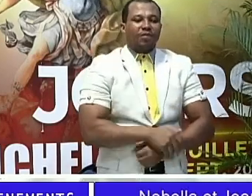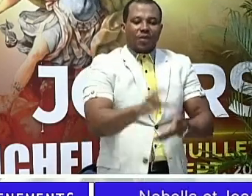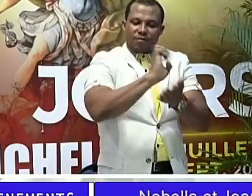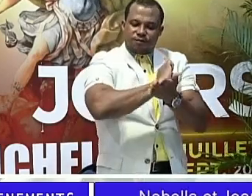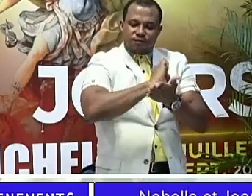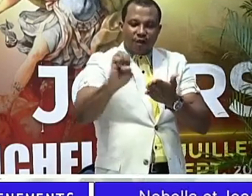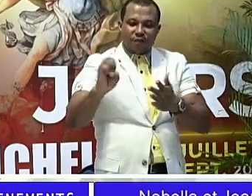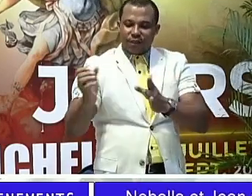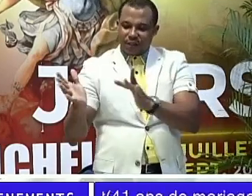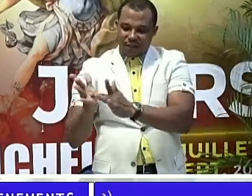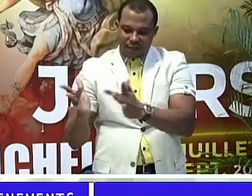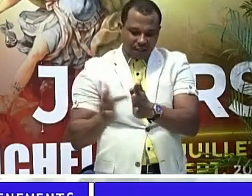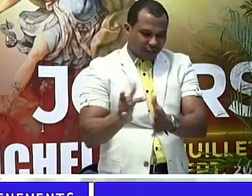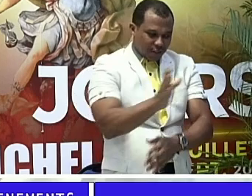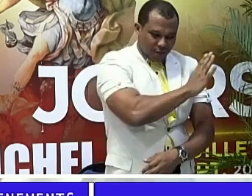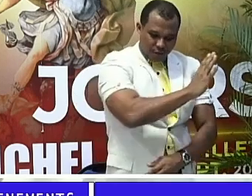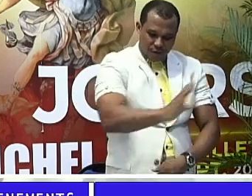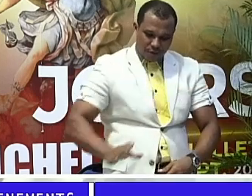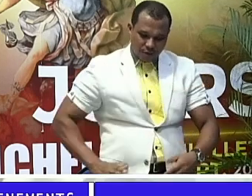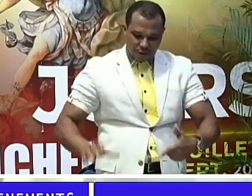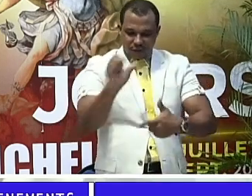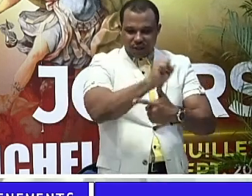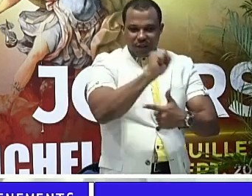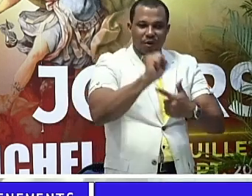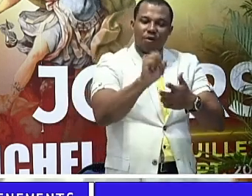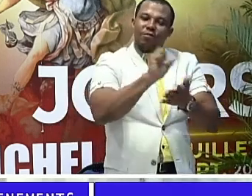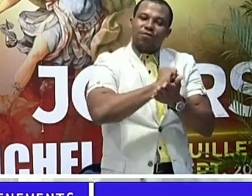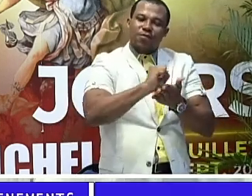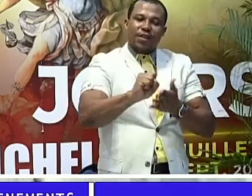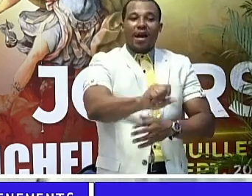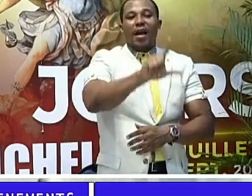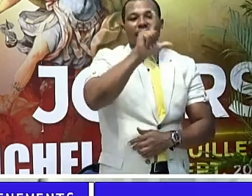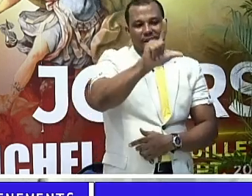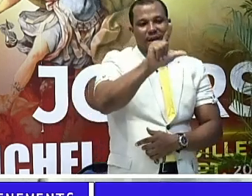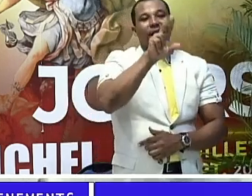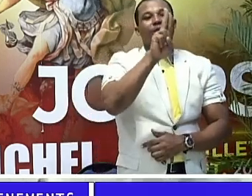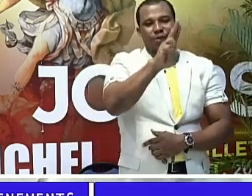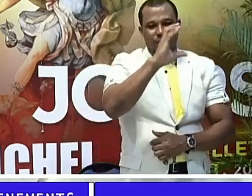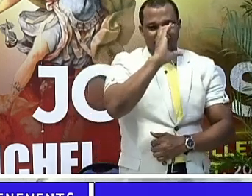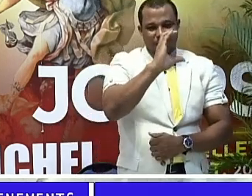Évangile de Jésus-Christ selon saint Luc.